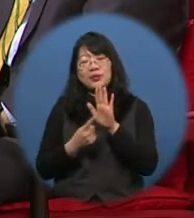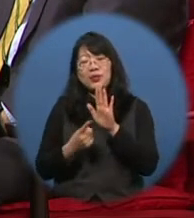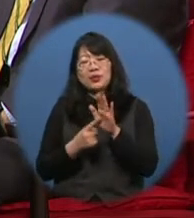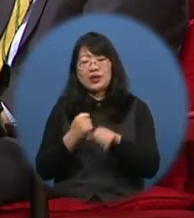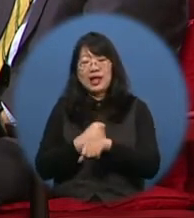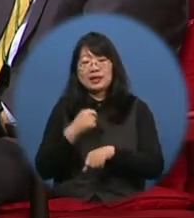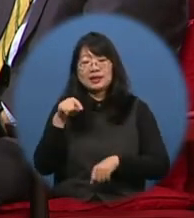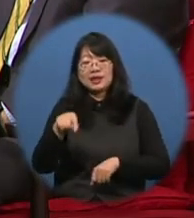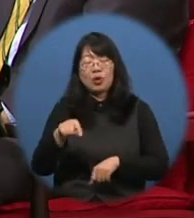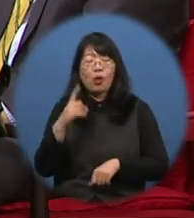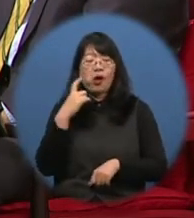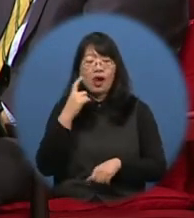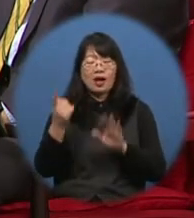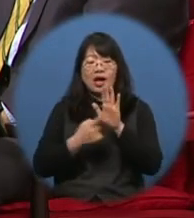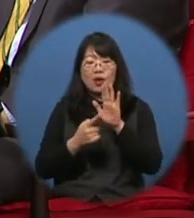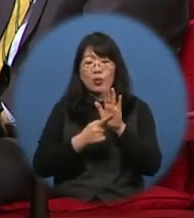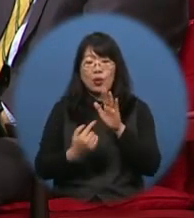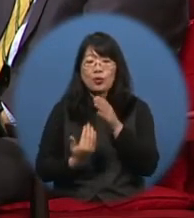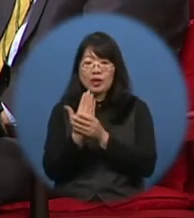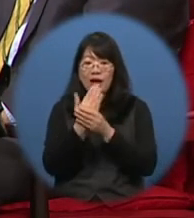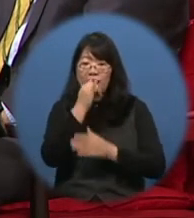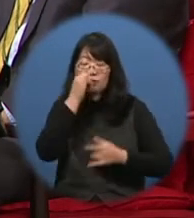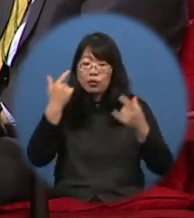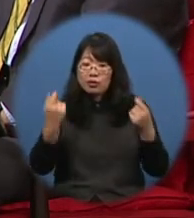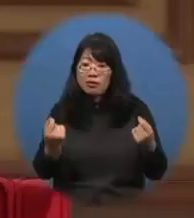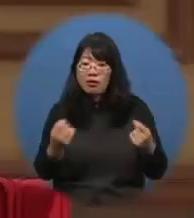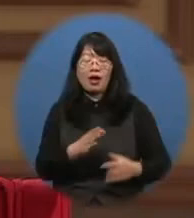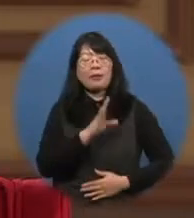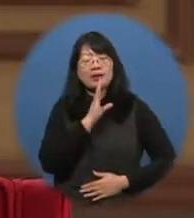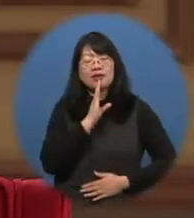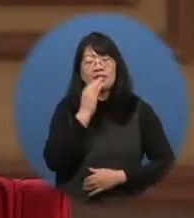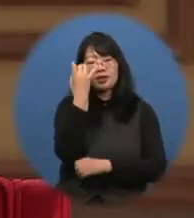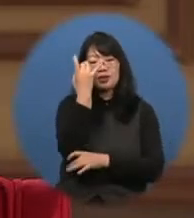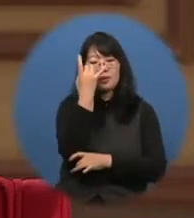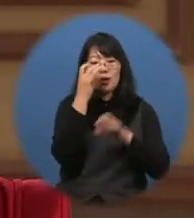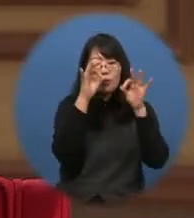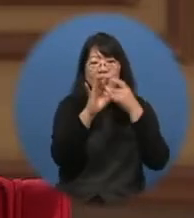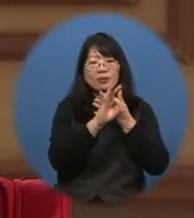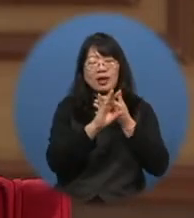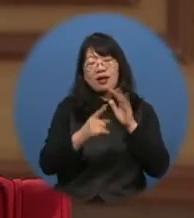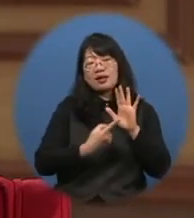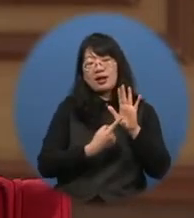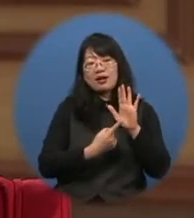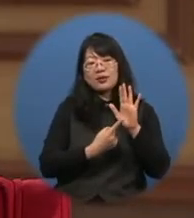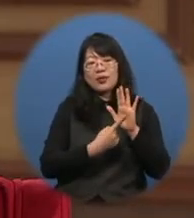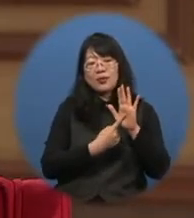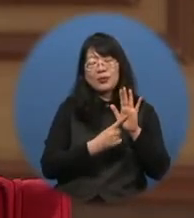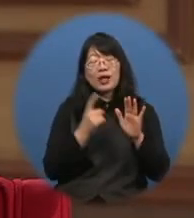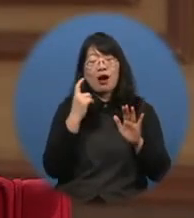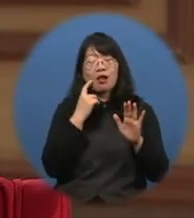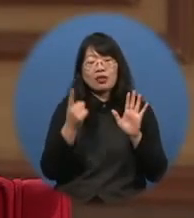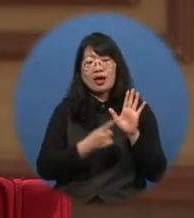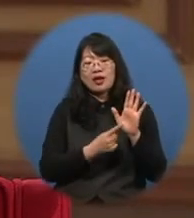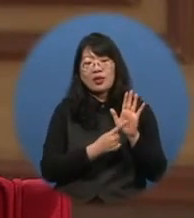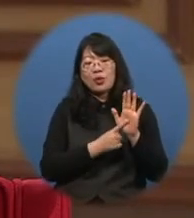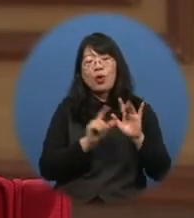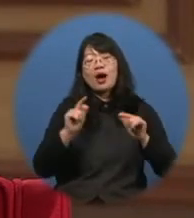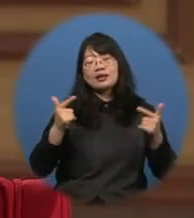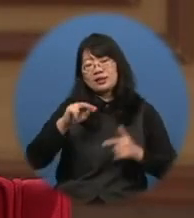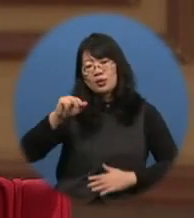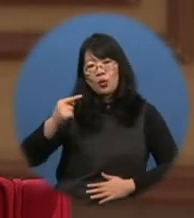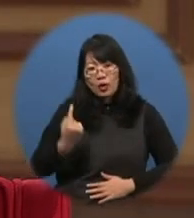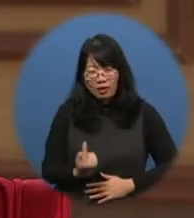광고라는 거는 가짜 광고 이런 게 막 나온다든지 뭐 들어서 그럴 수 있죠. 네. 기본적으로는 광고라는 건 가짜 광고가